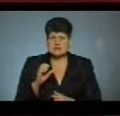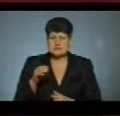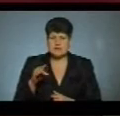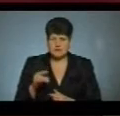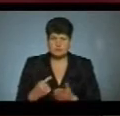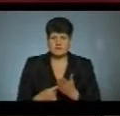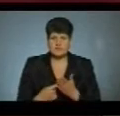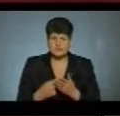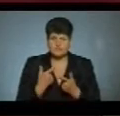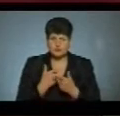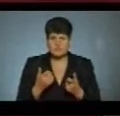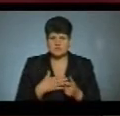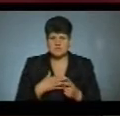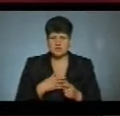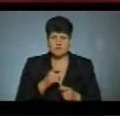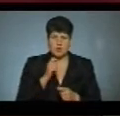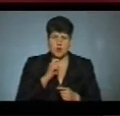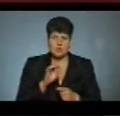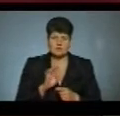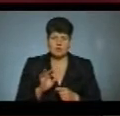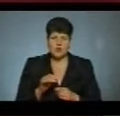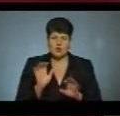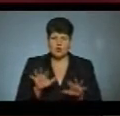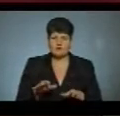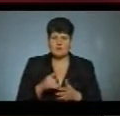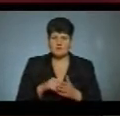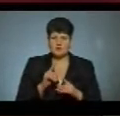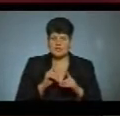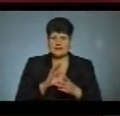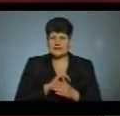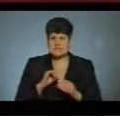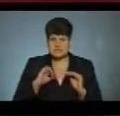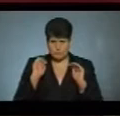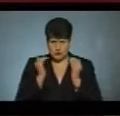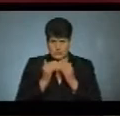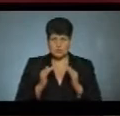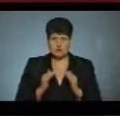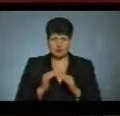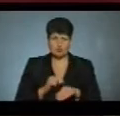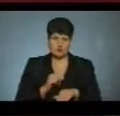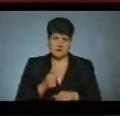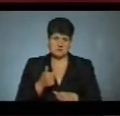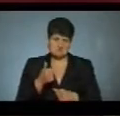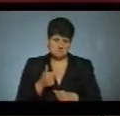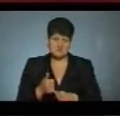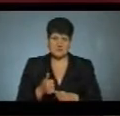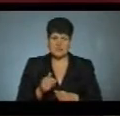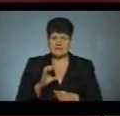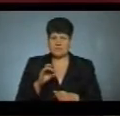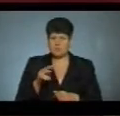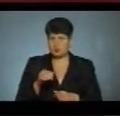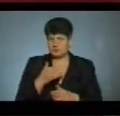цю інформацію нашим кореспондентам. Голова міськради перебуває на самоізоляції вдома. Каже, почувається добре, симптомів